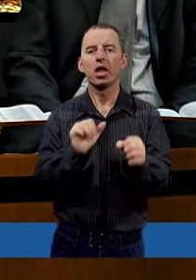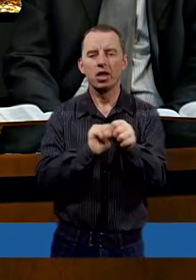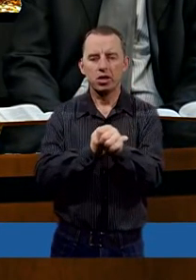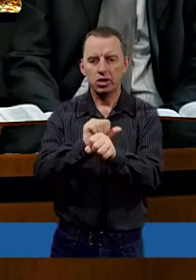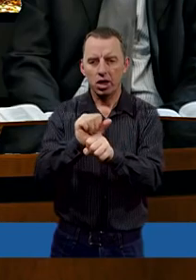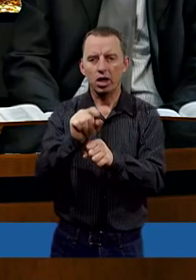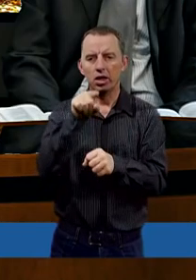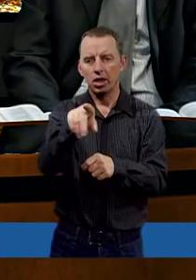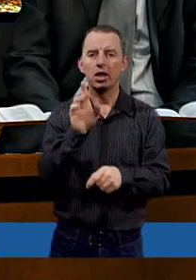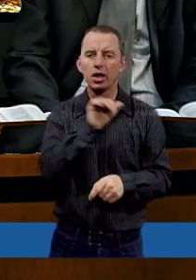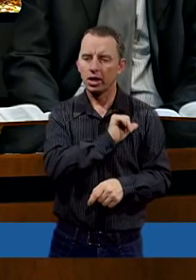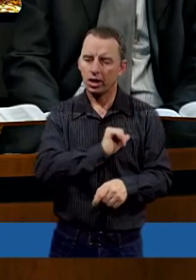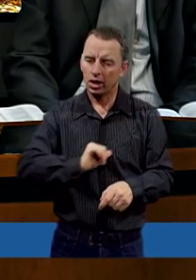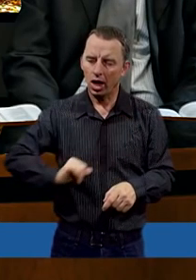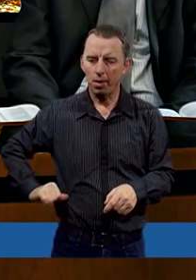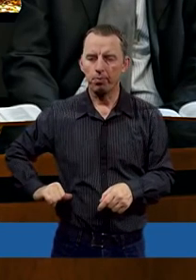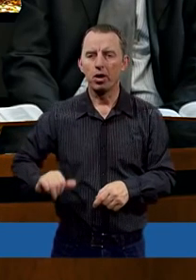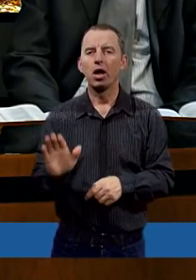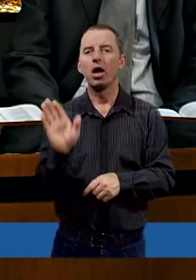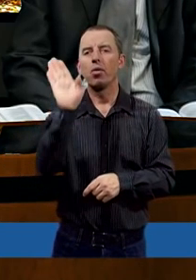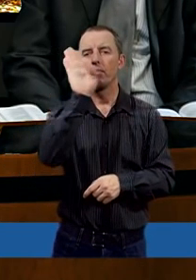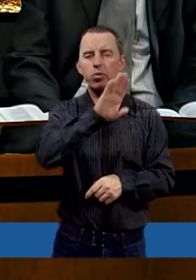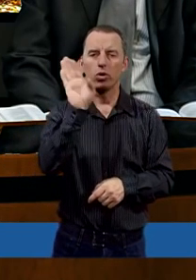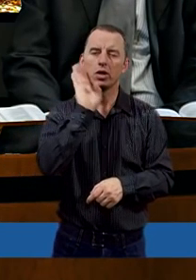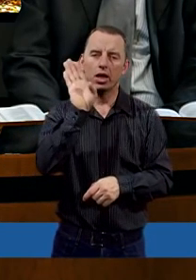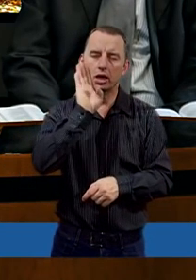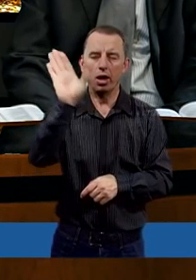jest ten sam Bóg.